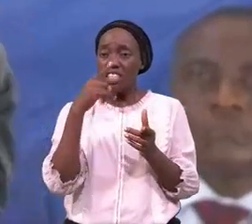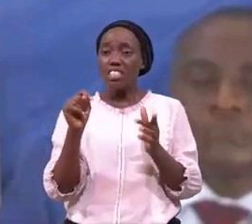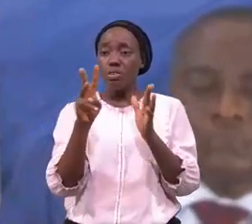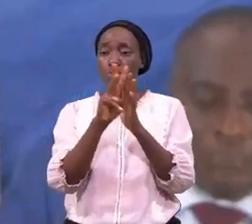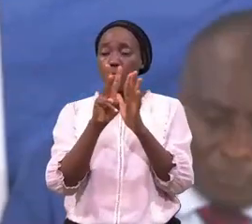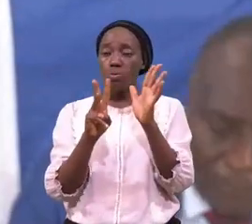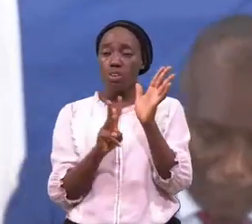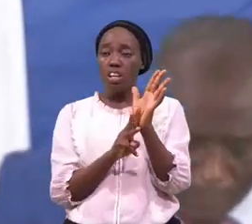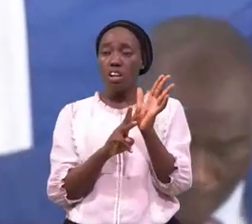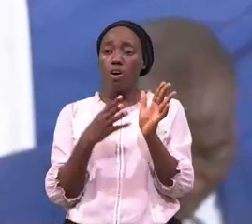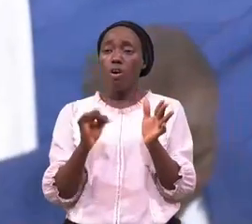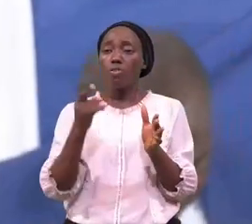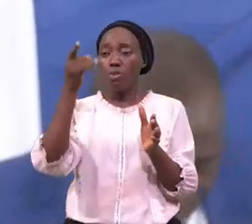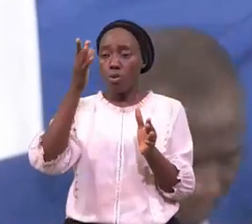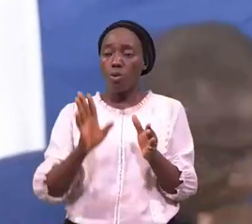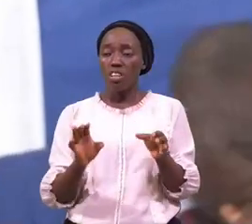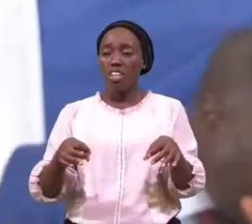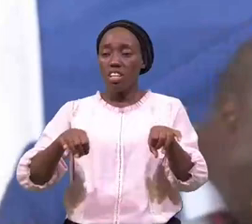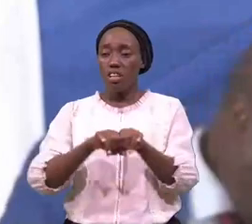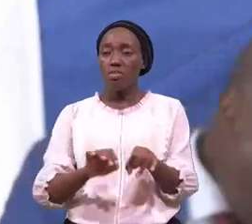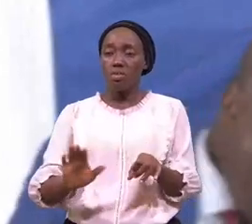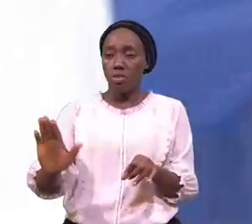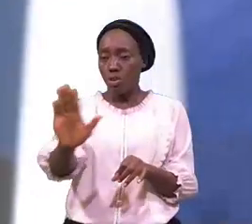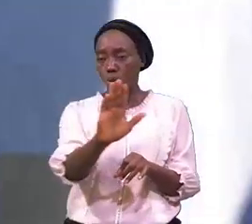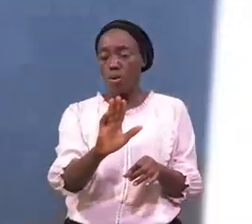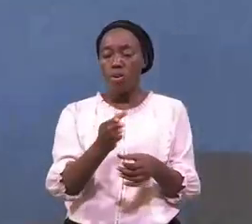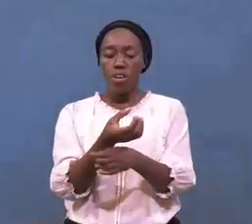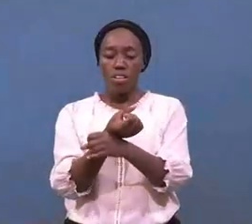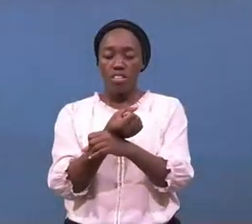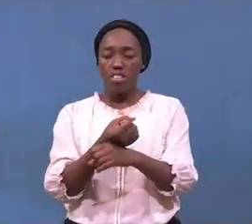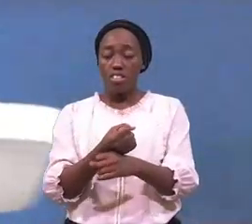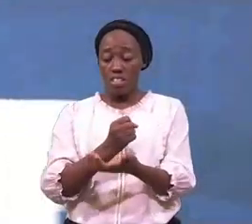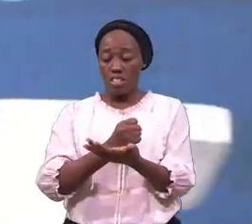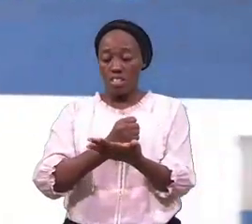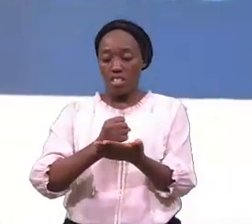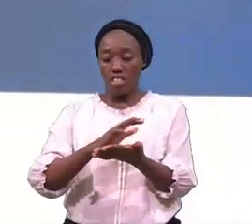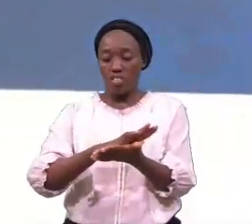Et j'ai mis l'accent sur la volonté de Dieu, votre sanctification.